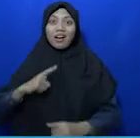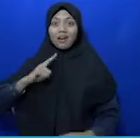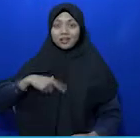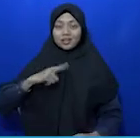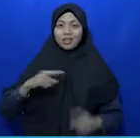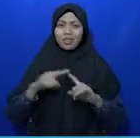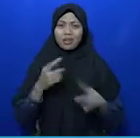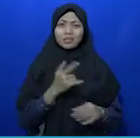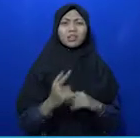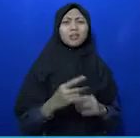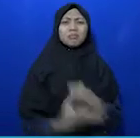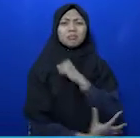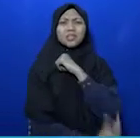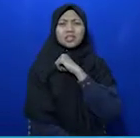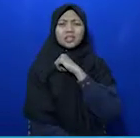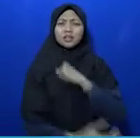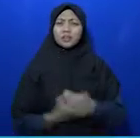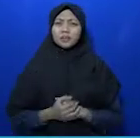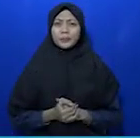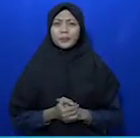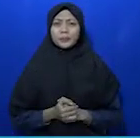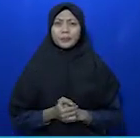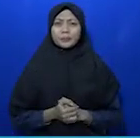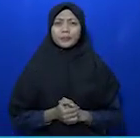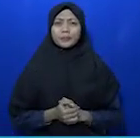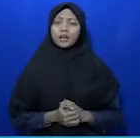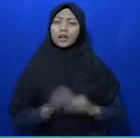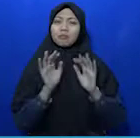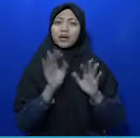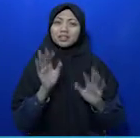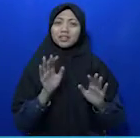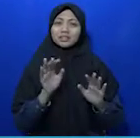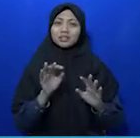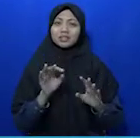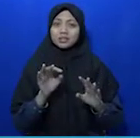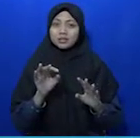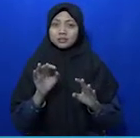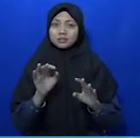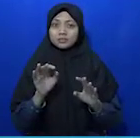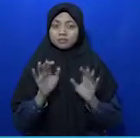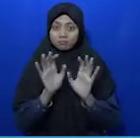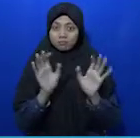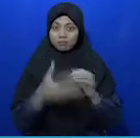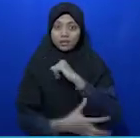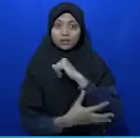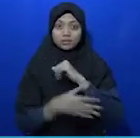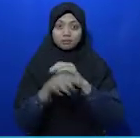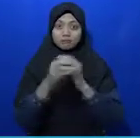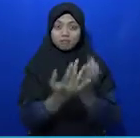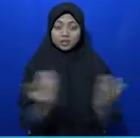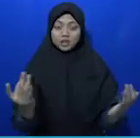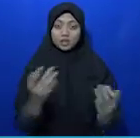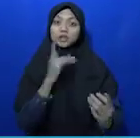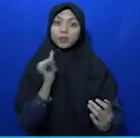beberapa rakyat Papua gitu ya, yang dia mengkais apa sisa-sisa buangan gitu ya, sisa buangan